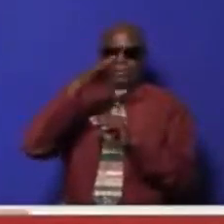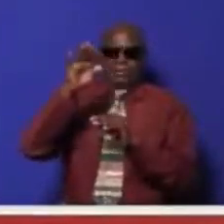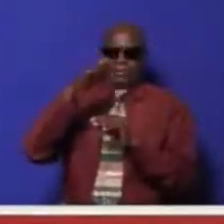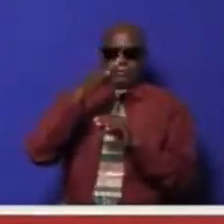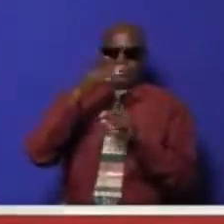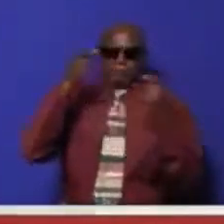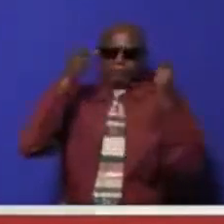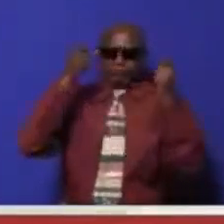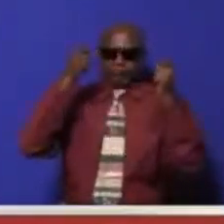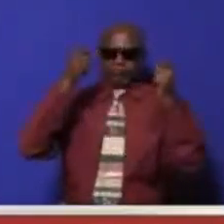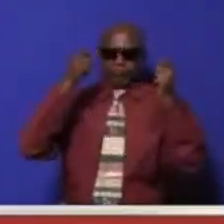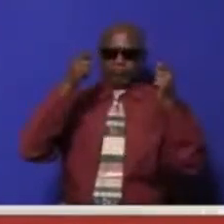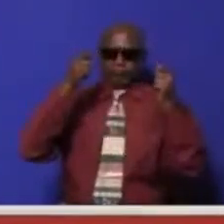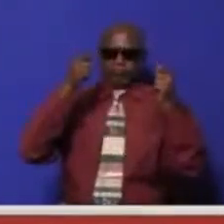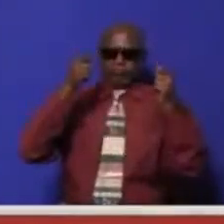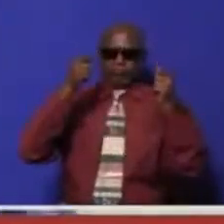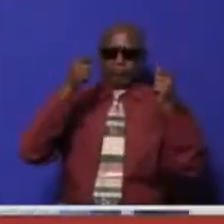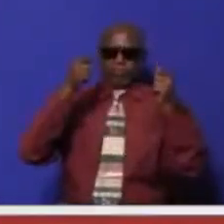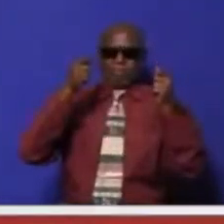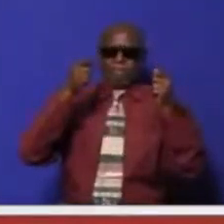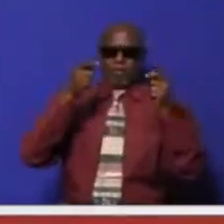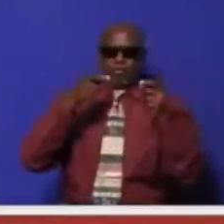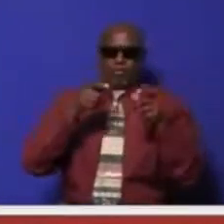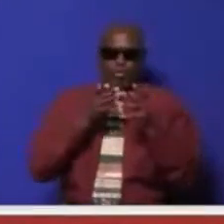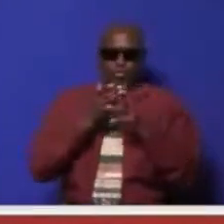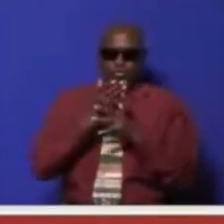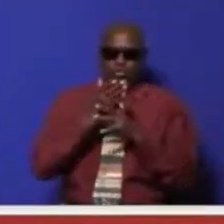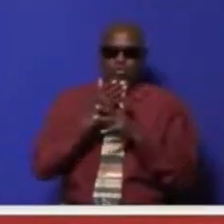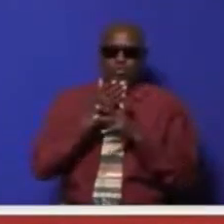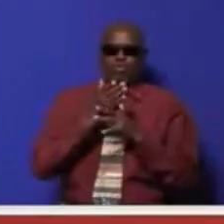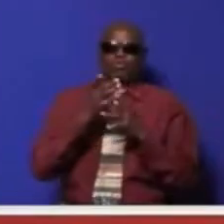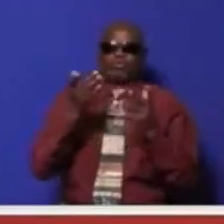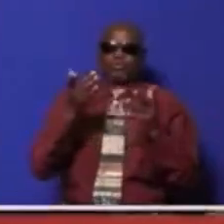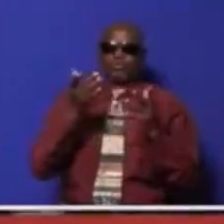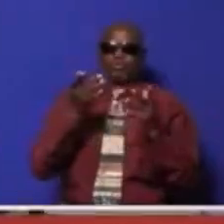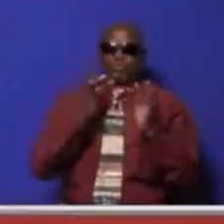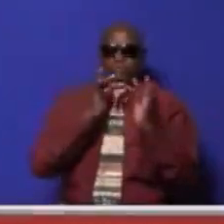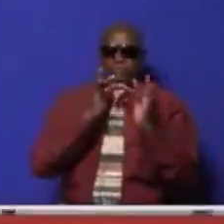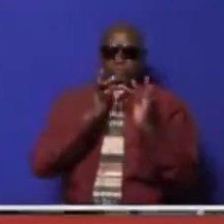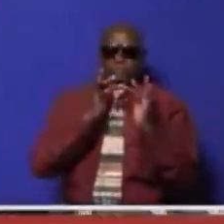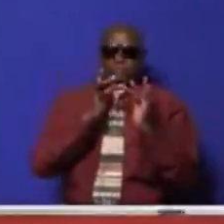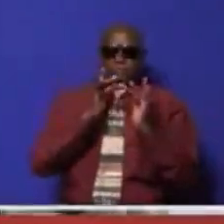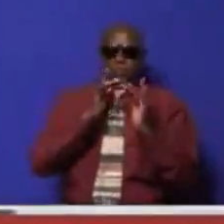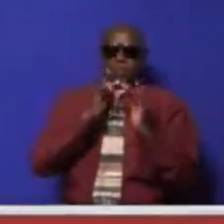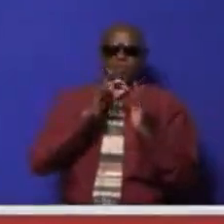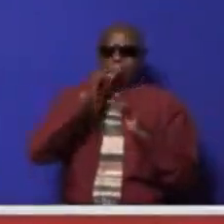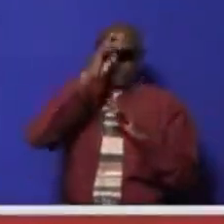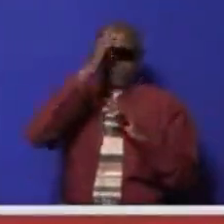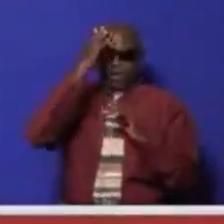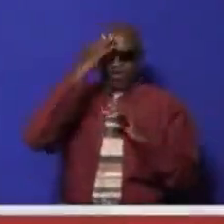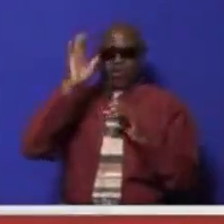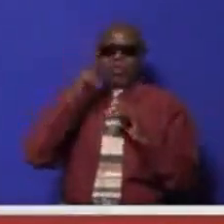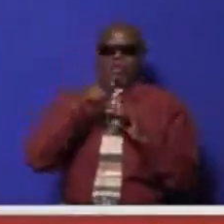hayo kutoa taarifa kupitia mitandao ya kijamii kuwa polisi wanaofahamu wa maandamano hayo, ila mkuu wa polisi jijini